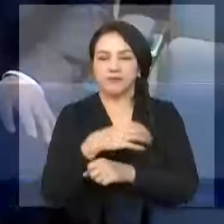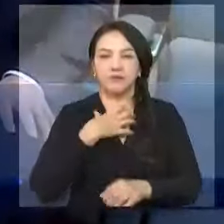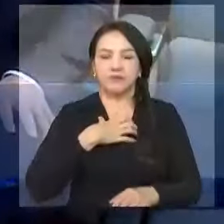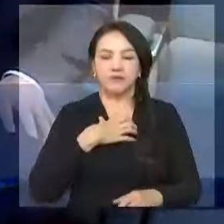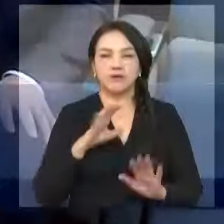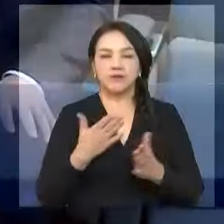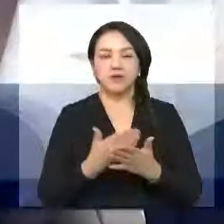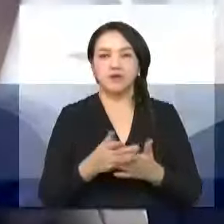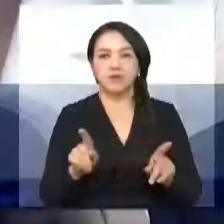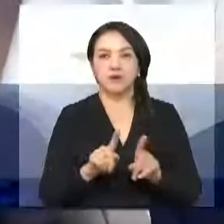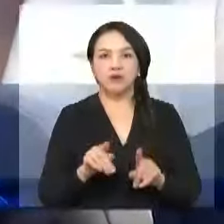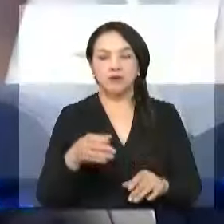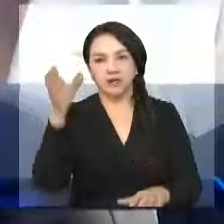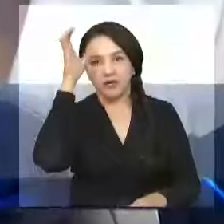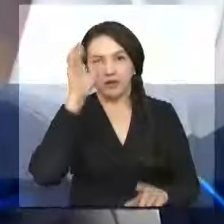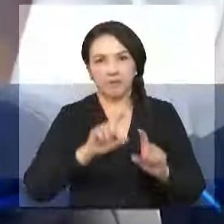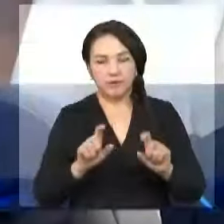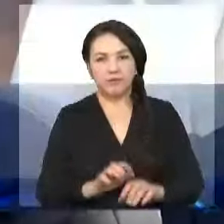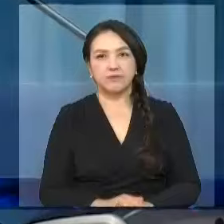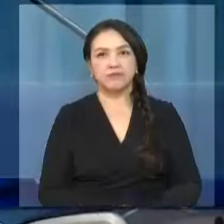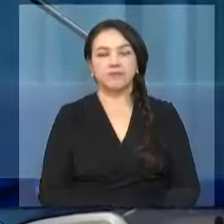важных моментах, касающихся сферы образования.